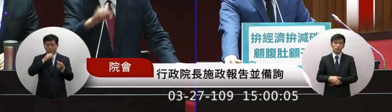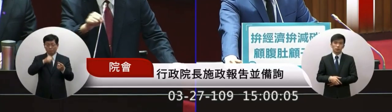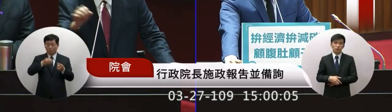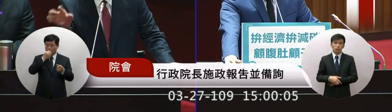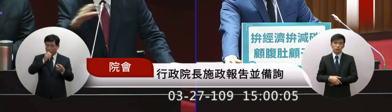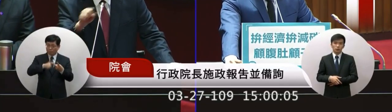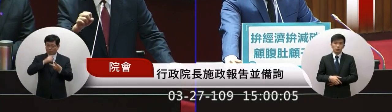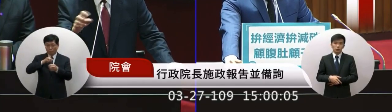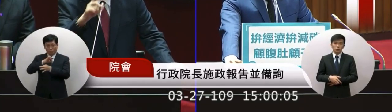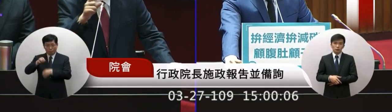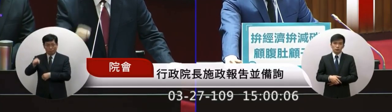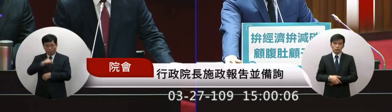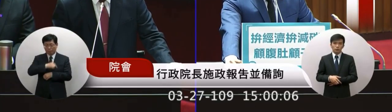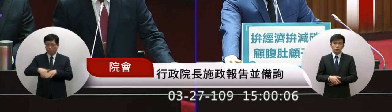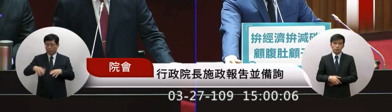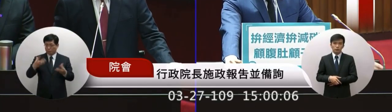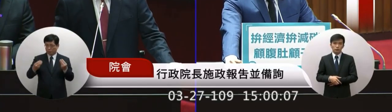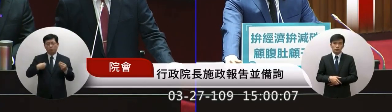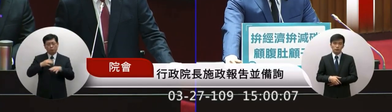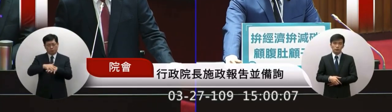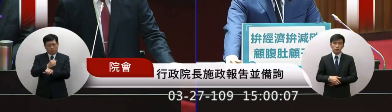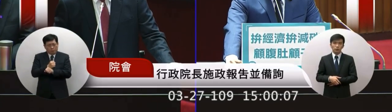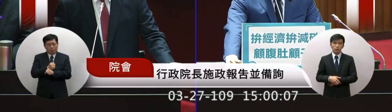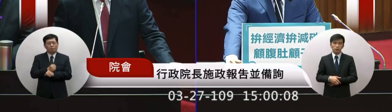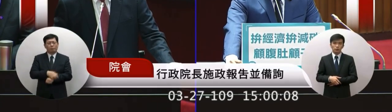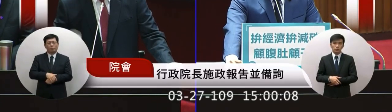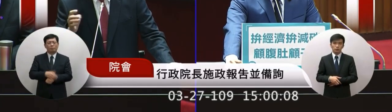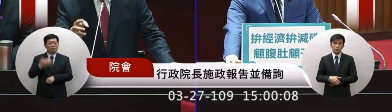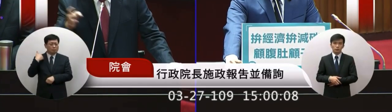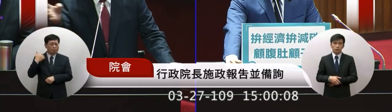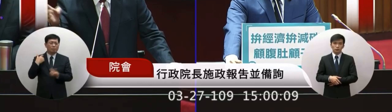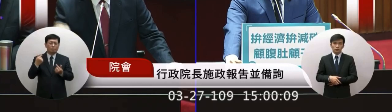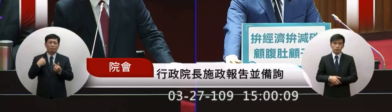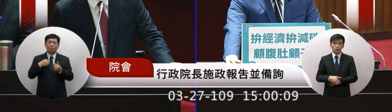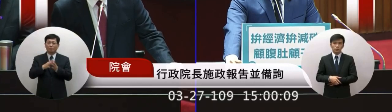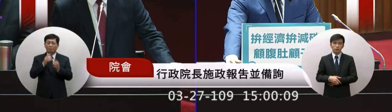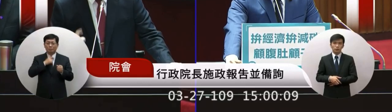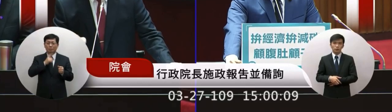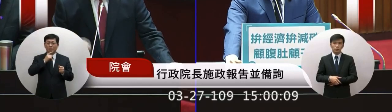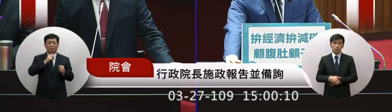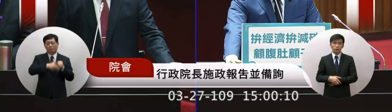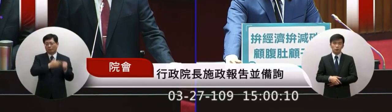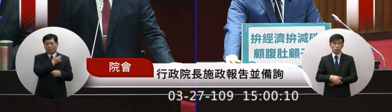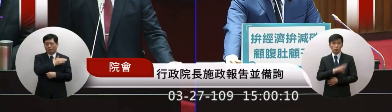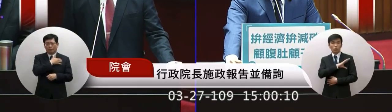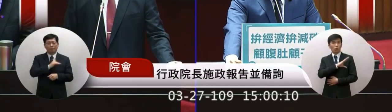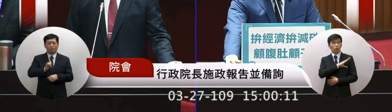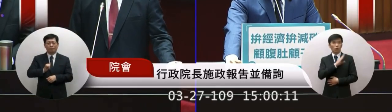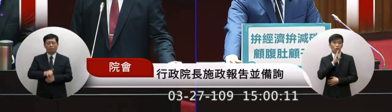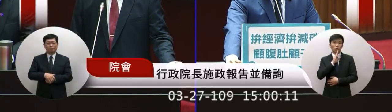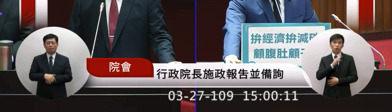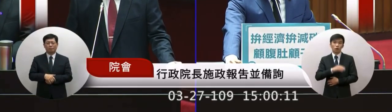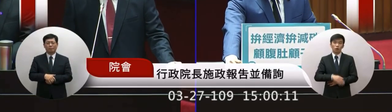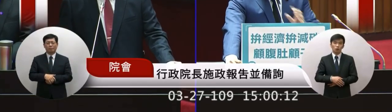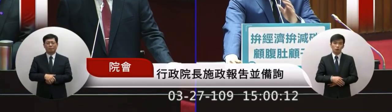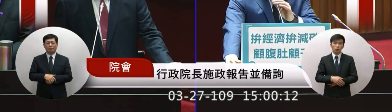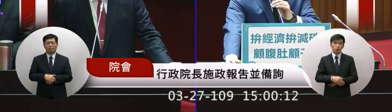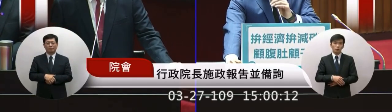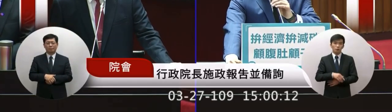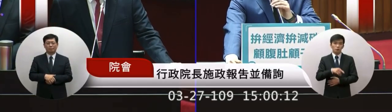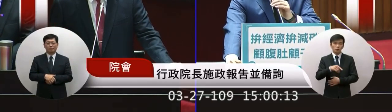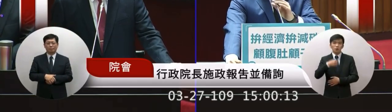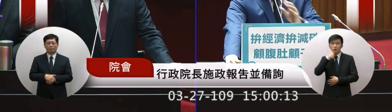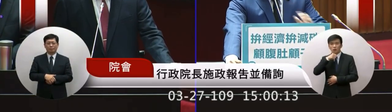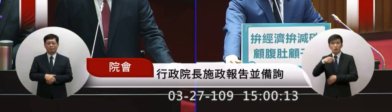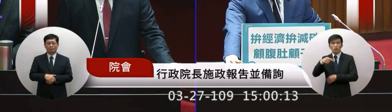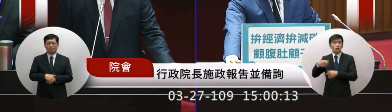题，甲经济发展取得平衡，这关拢会注意啦，吼。你叫讲，阮怎会甲失去粮食 的？当然啦，因为所以你要有台商的